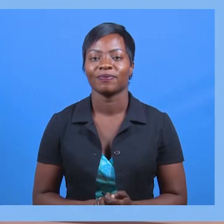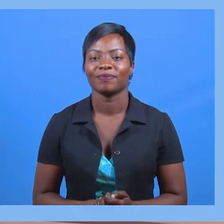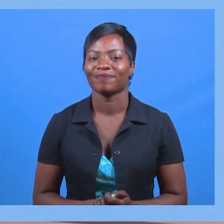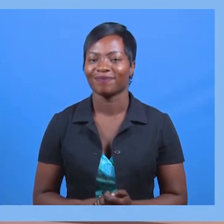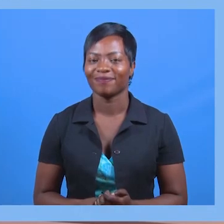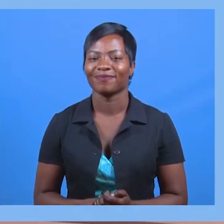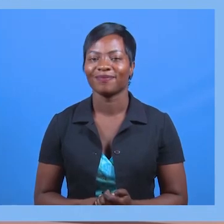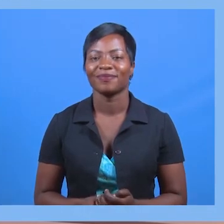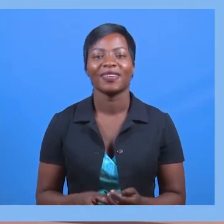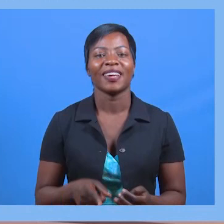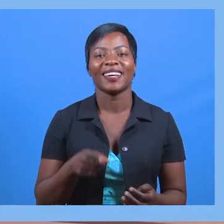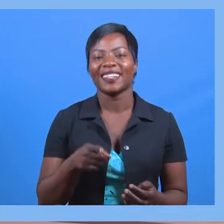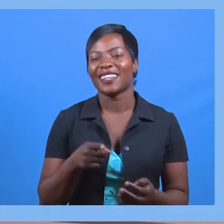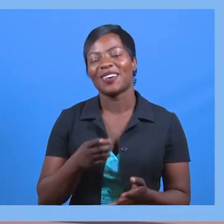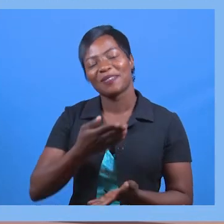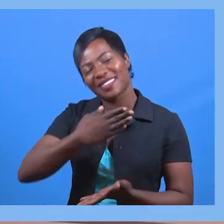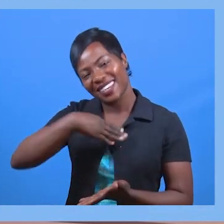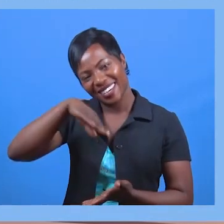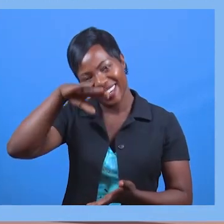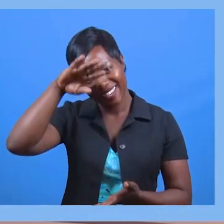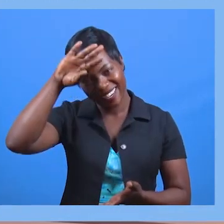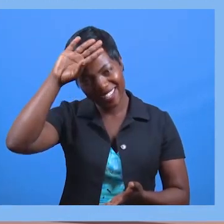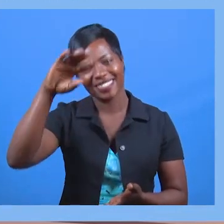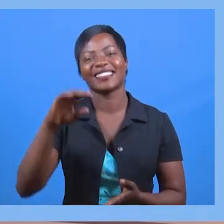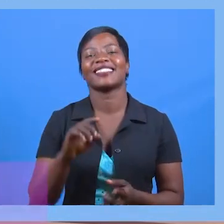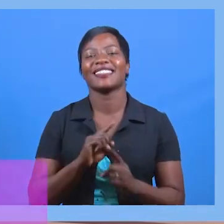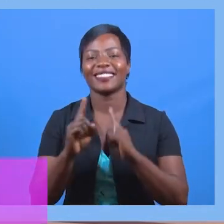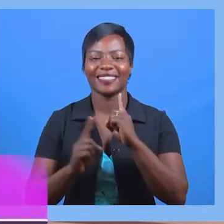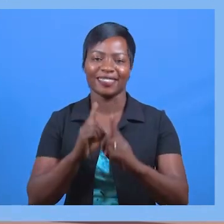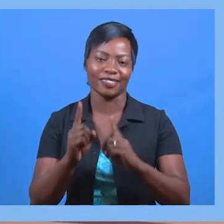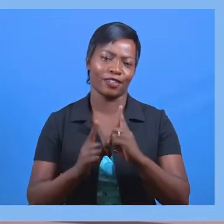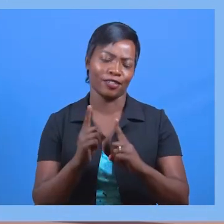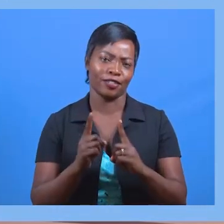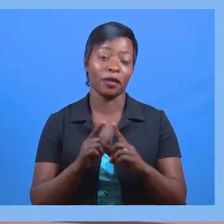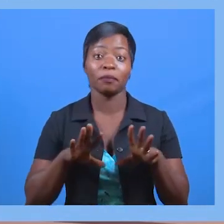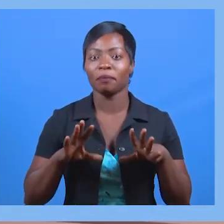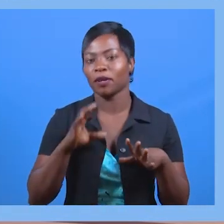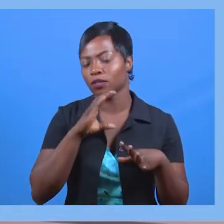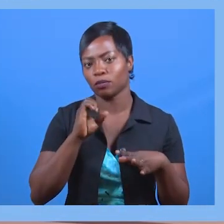Vadikani tasvika muchirongwa muchikamu chokupedzisira tiri muchirongwa Mai Chisamba Show, apo tiri kutarisa